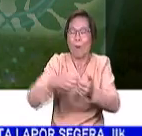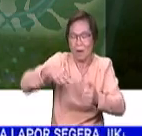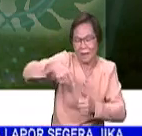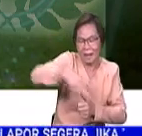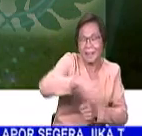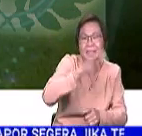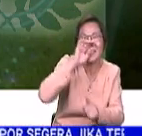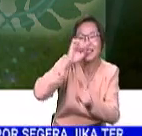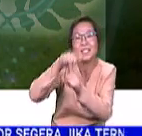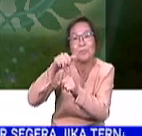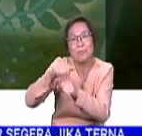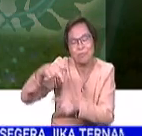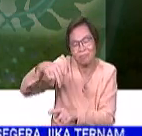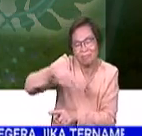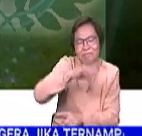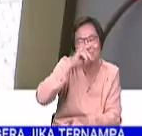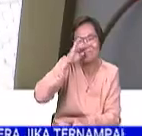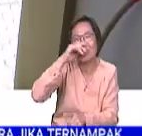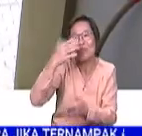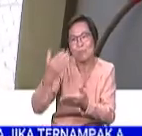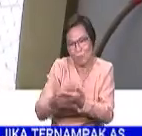palsu baru untuk